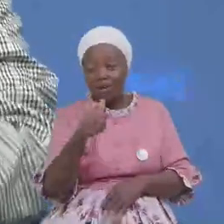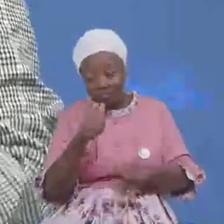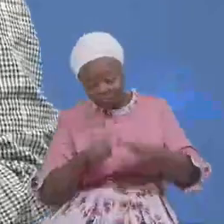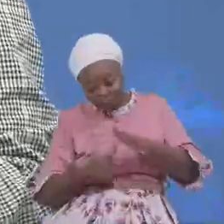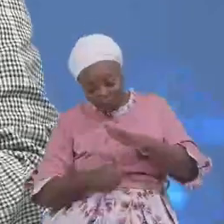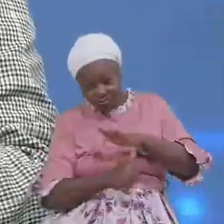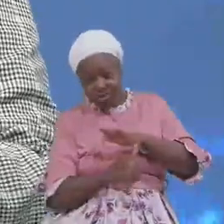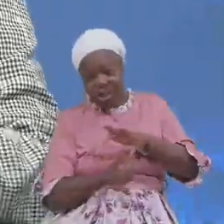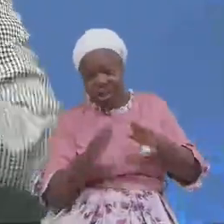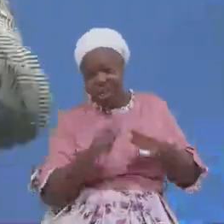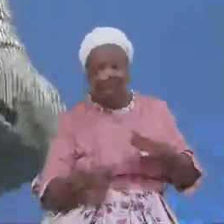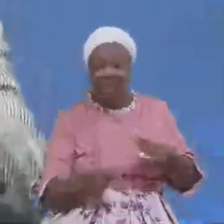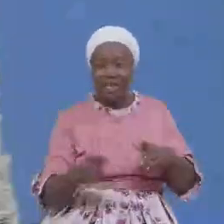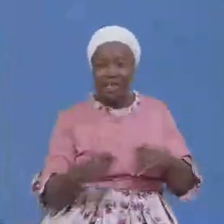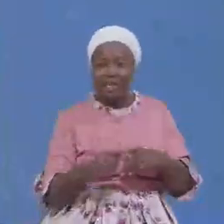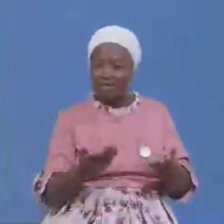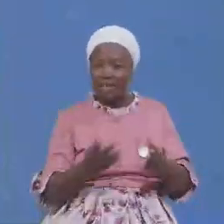sous